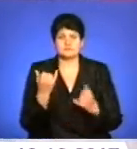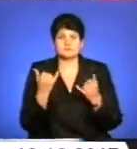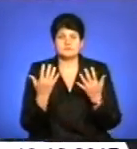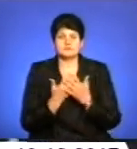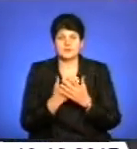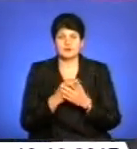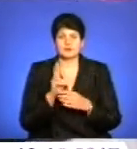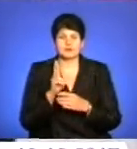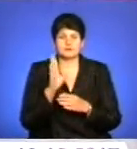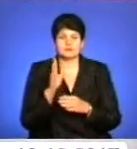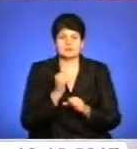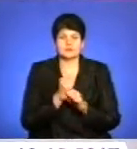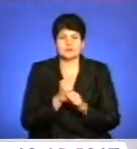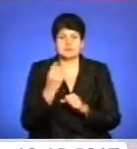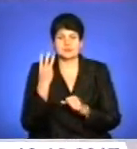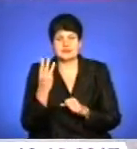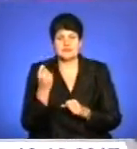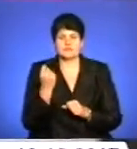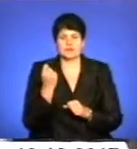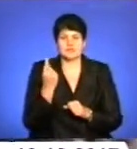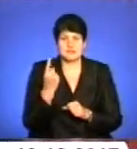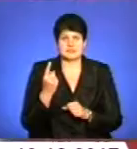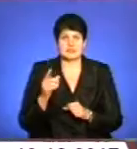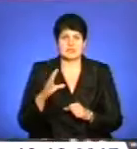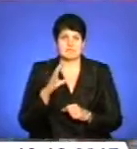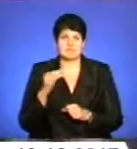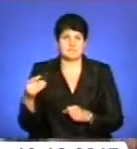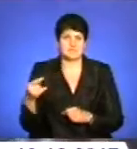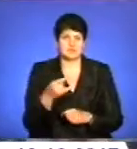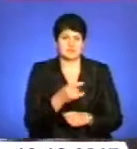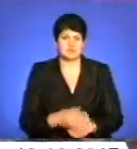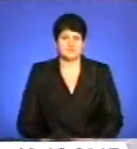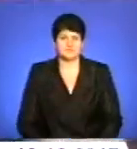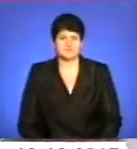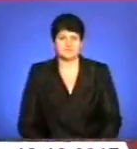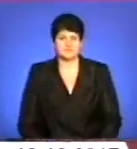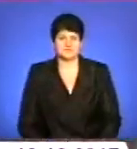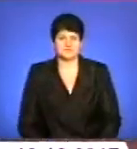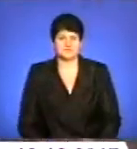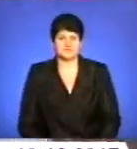кінотролейбус курсуватиме за 3-м і 11-м маршрутами. Богдана Сарабун, Андрій Прокопів, Вісті ТТБ.